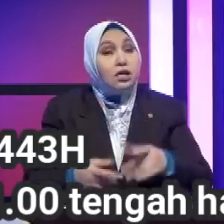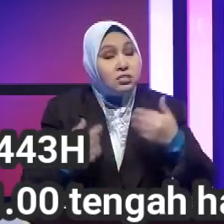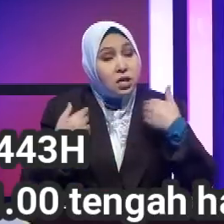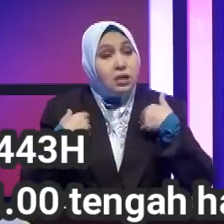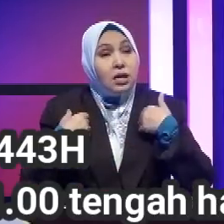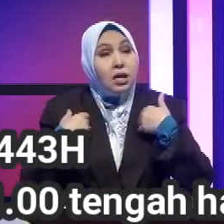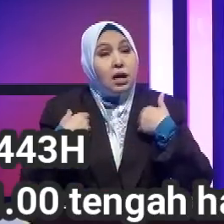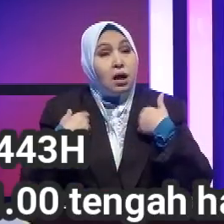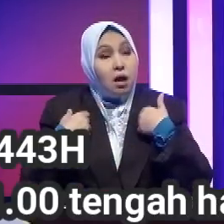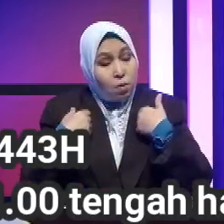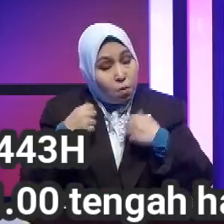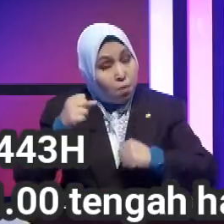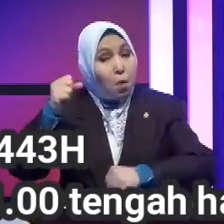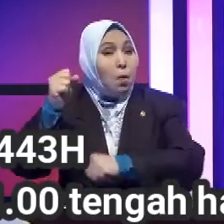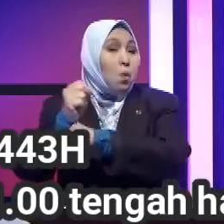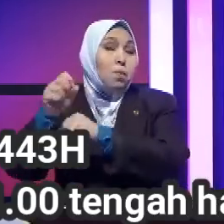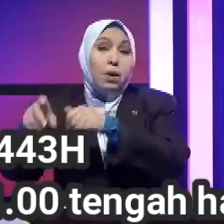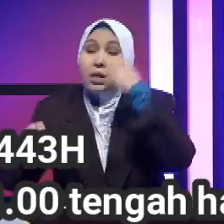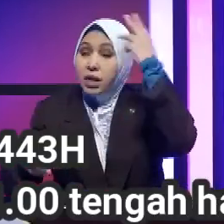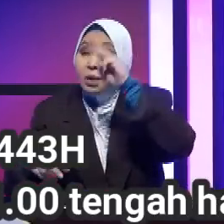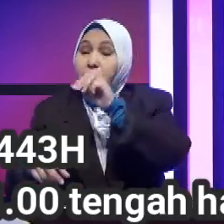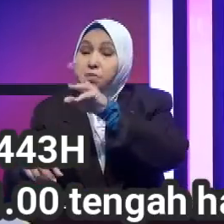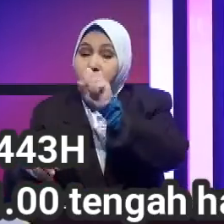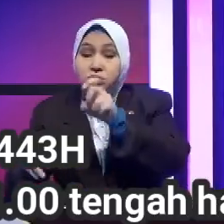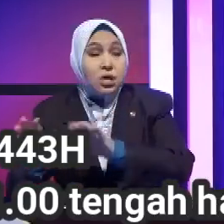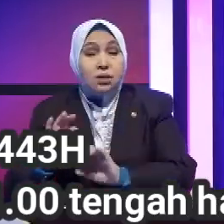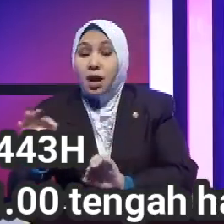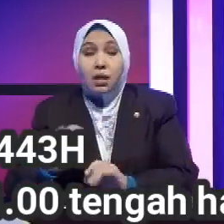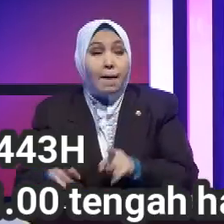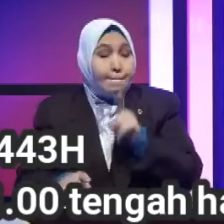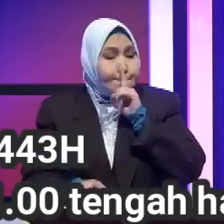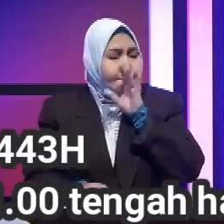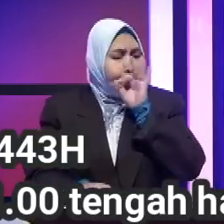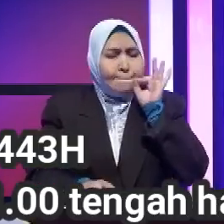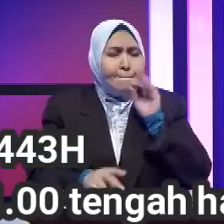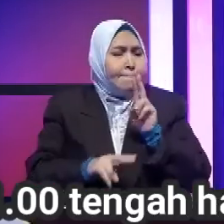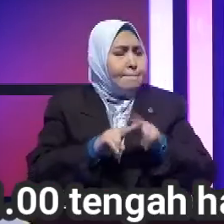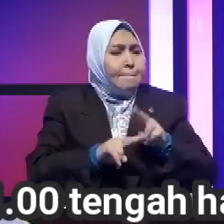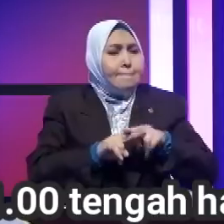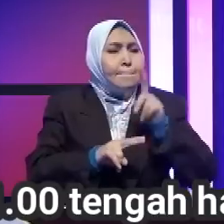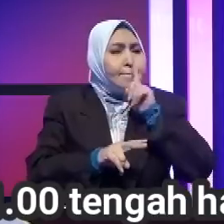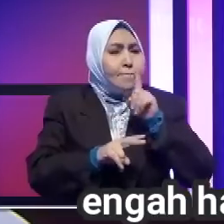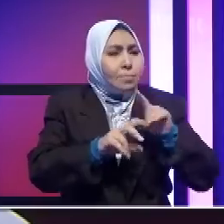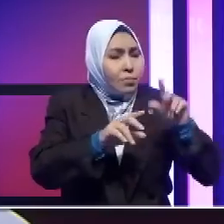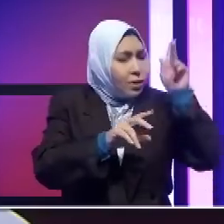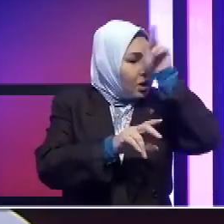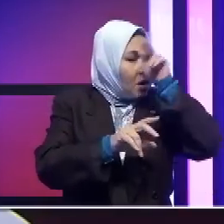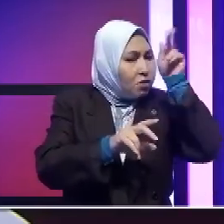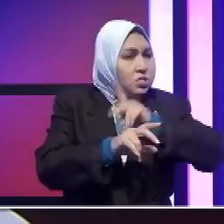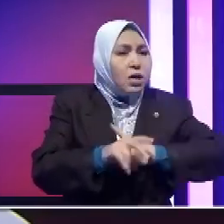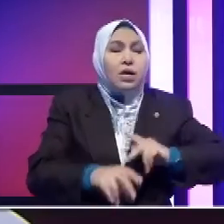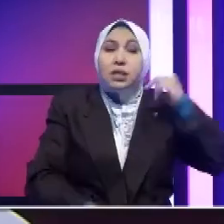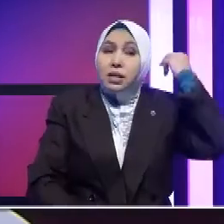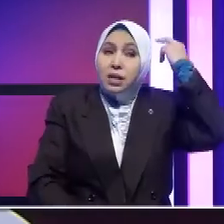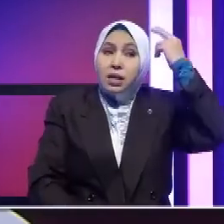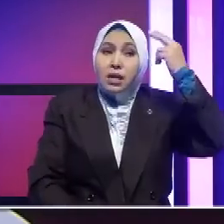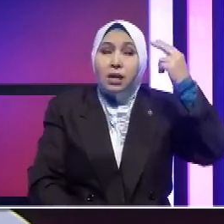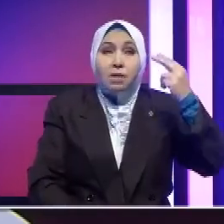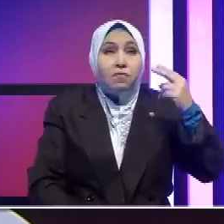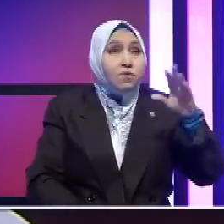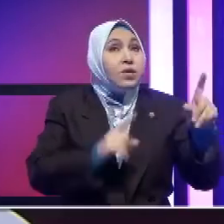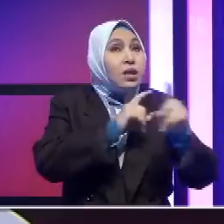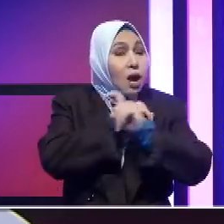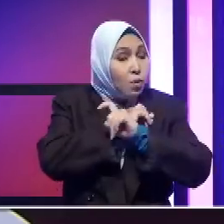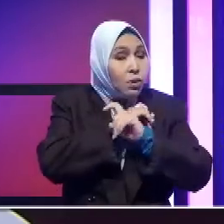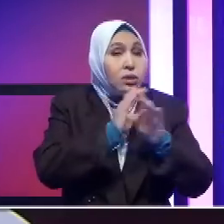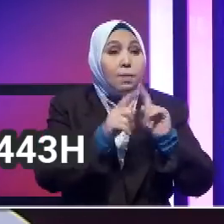adalah kumpulan Nabi Musa, tak ada, ya, dia senyap je duduk dalam kerajaan Nabi ataupun kerajaan Firaun pada